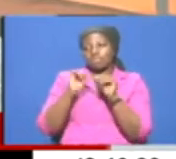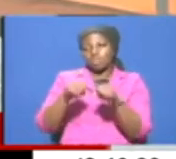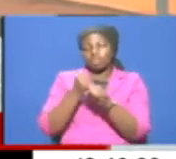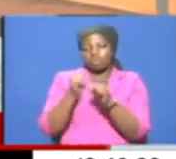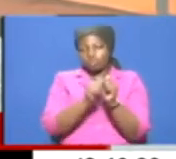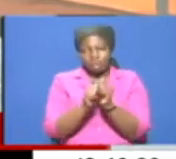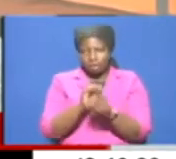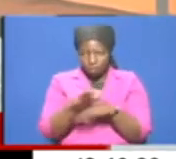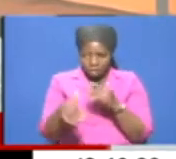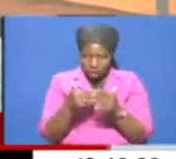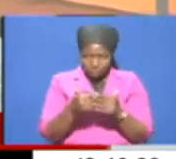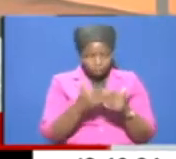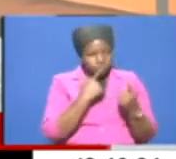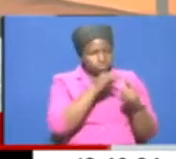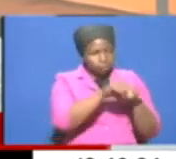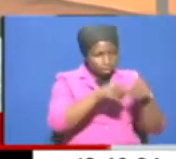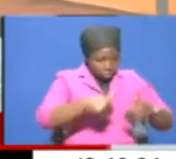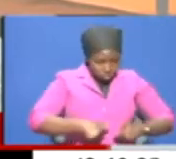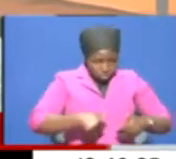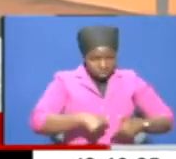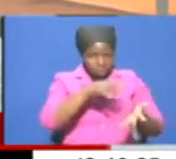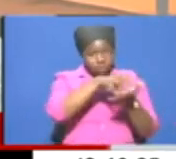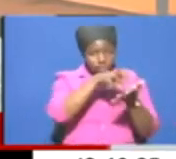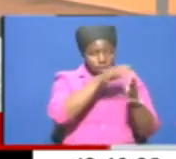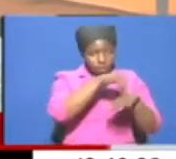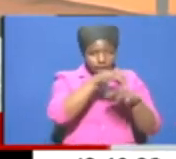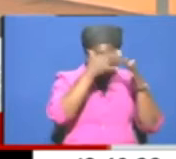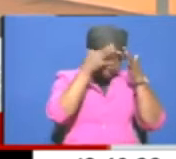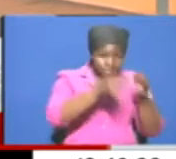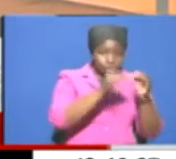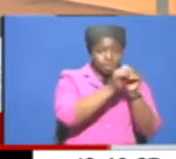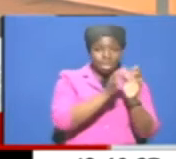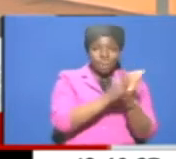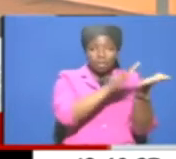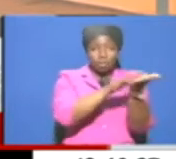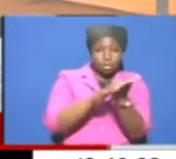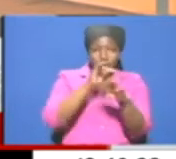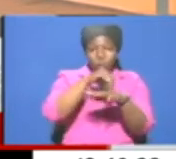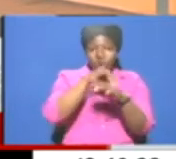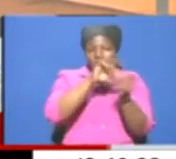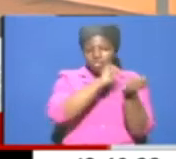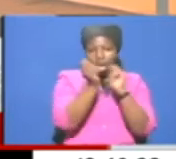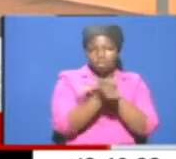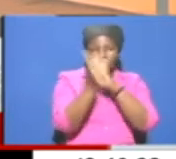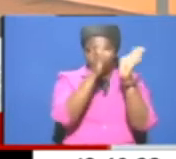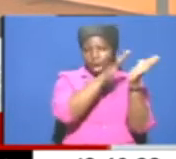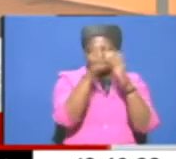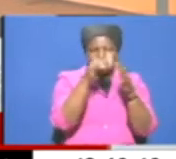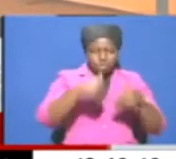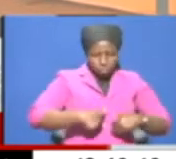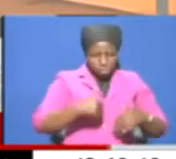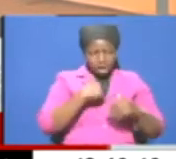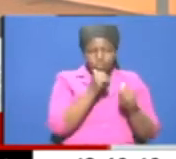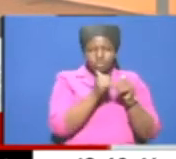na maamuzi, mapendekezo ya mabadiliko ya tabia nchi. Vijana wana nafasi gani katika